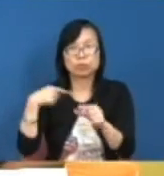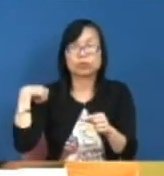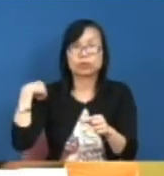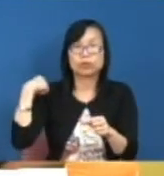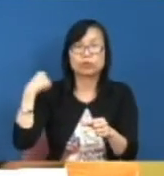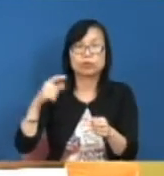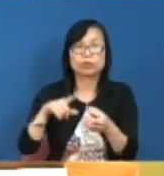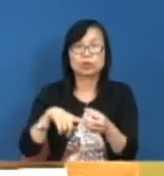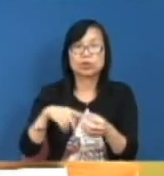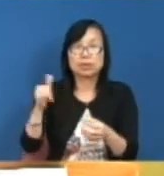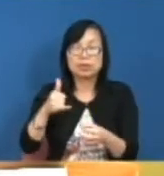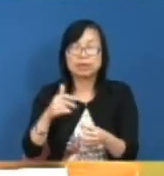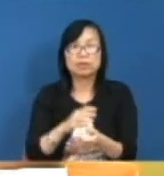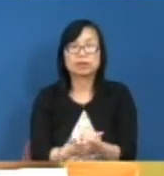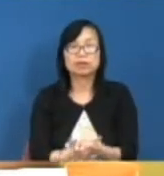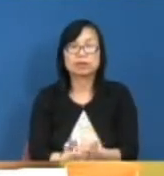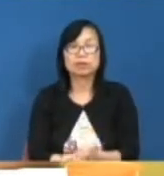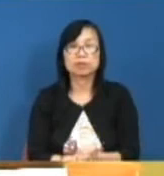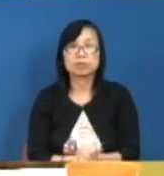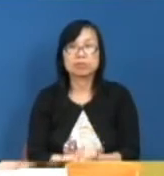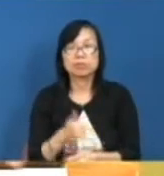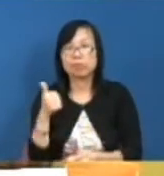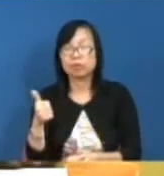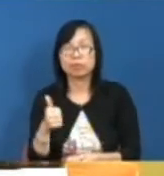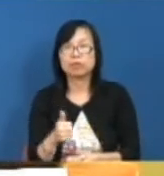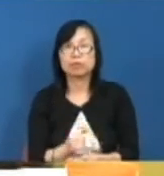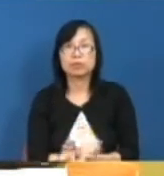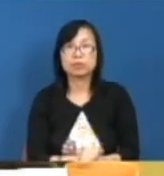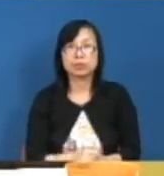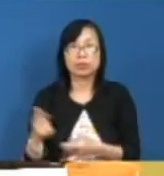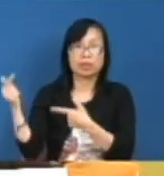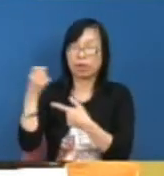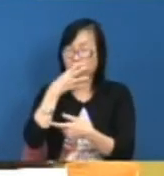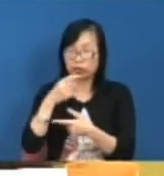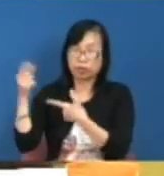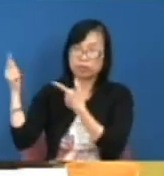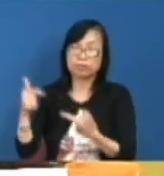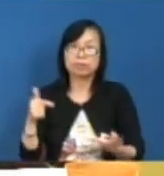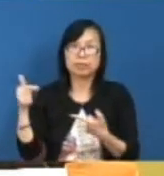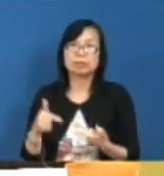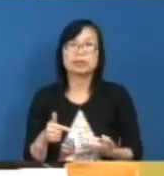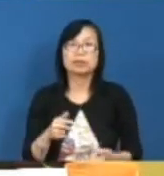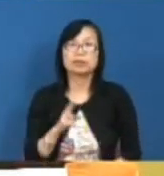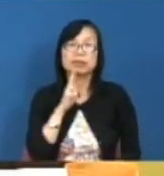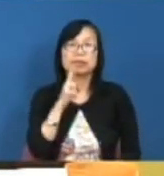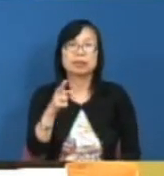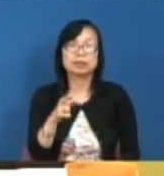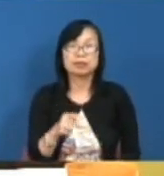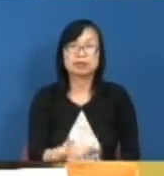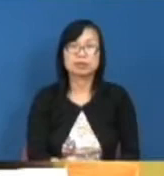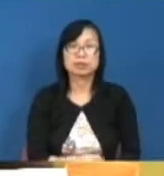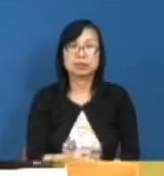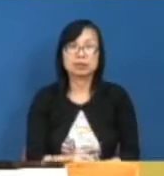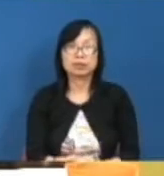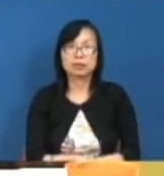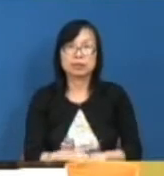還沒死得什麼，我們他一定是在香港繼續 即係令呢個金融資本繼續發展。金融